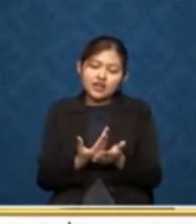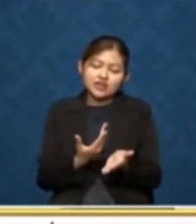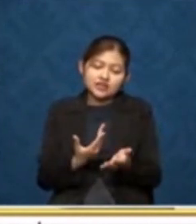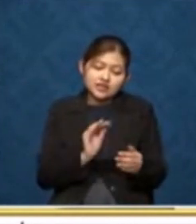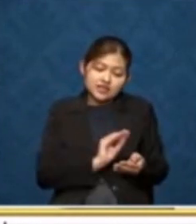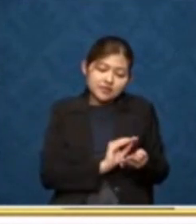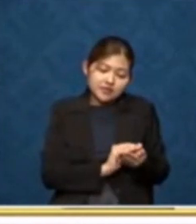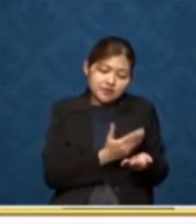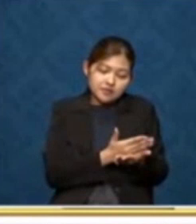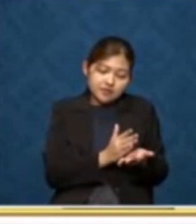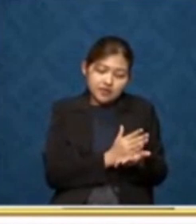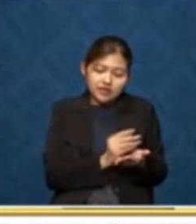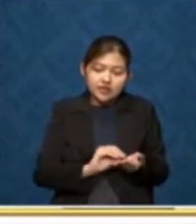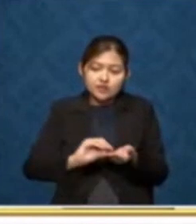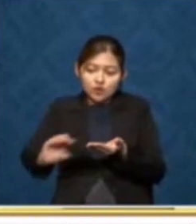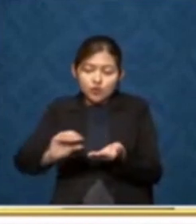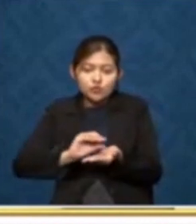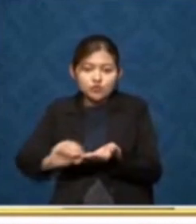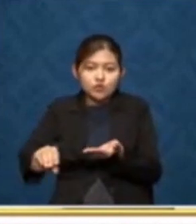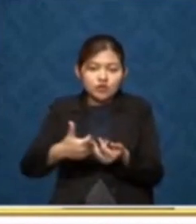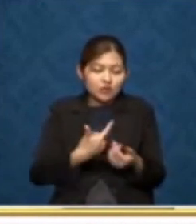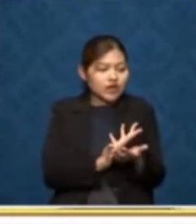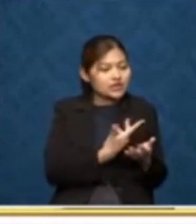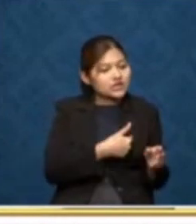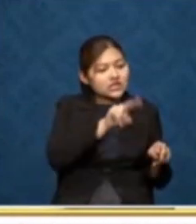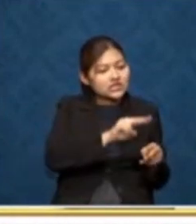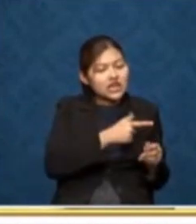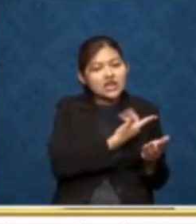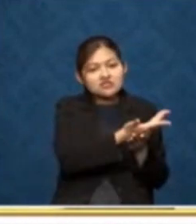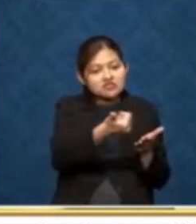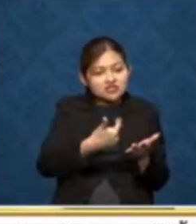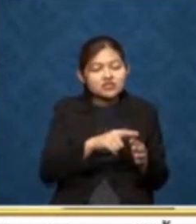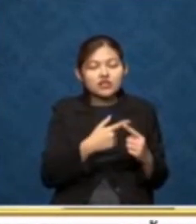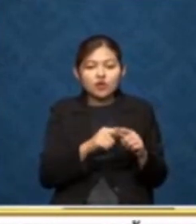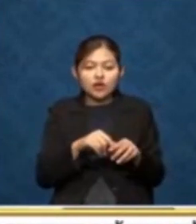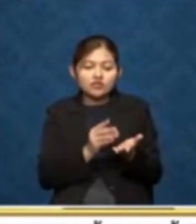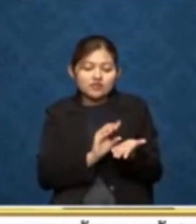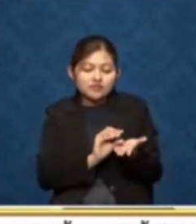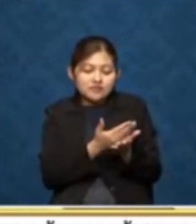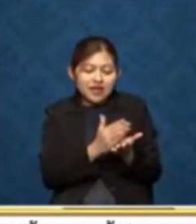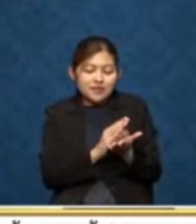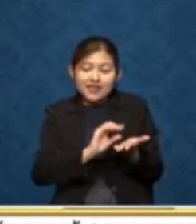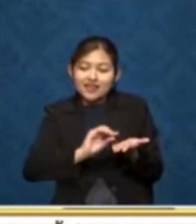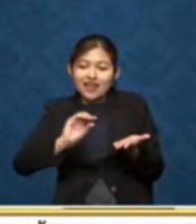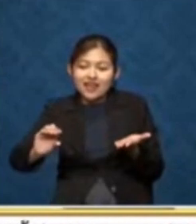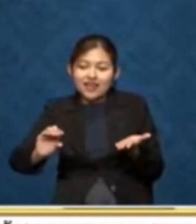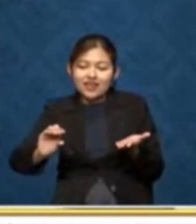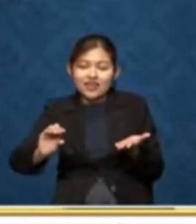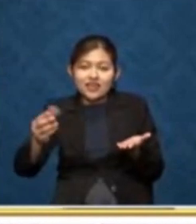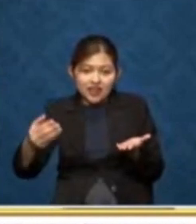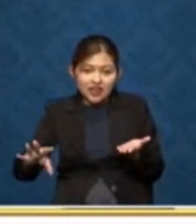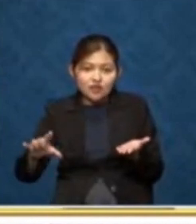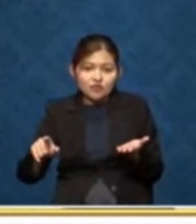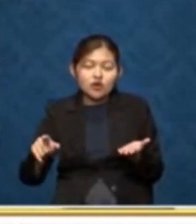ใช้ชีวิตไปใช้จ่ายอย่างอื่นก็ต้องมาส่งให้สมาคมนี้เมื่อสมาคมนี้ไม่สามารถตอบแทนให้กับบุพ